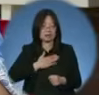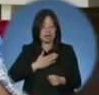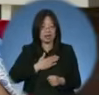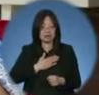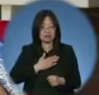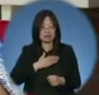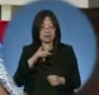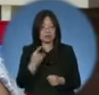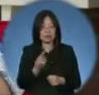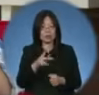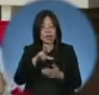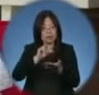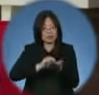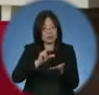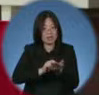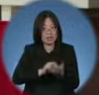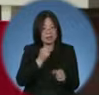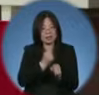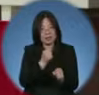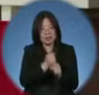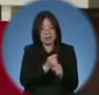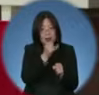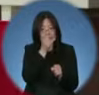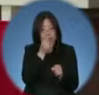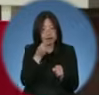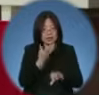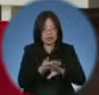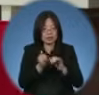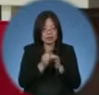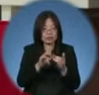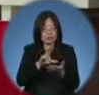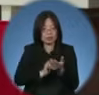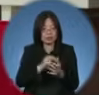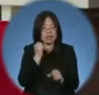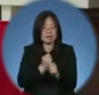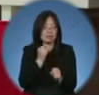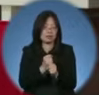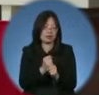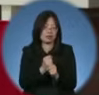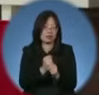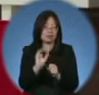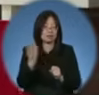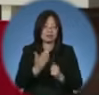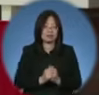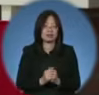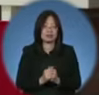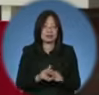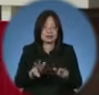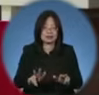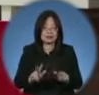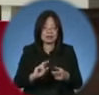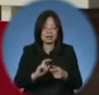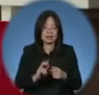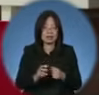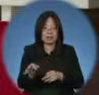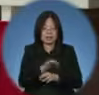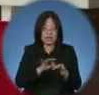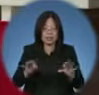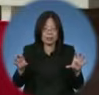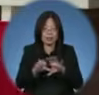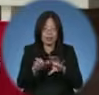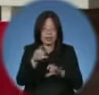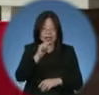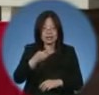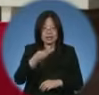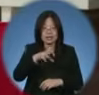자기도 문제를 만들어버리고 딴 사람들도 문제를 만들어버리고 거기 이제 상업이 들어가서 힐링,